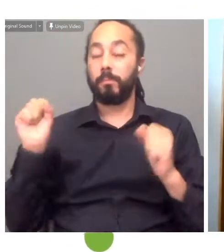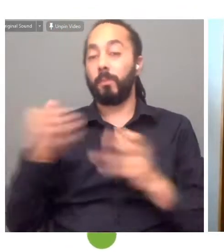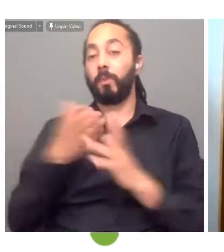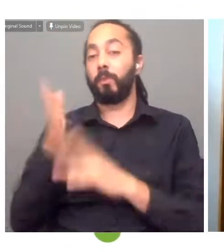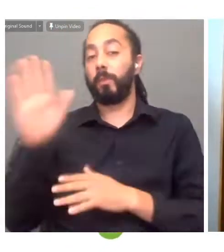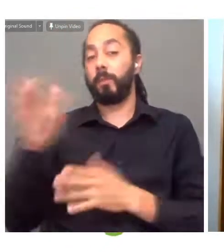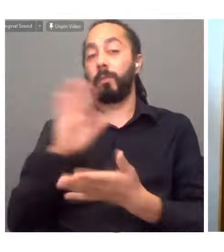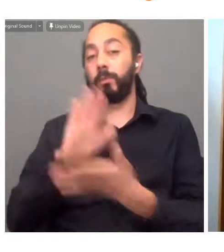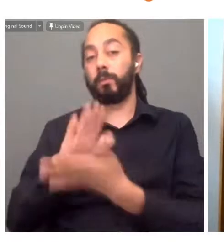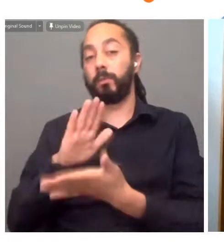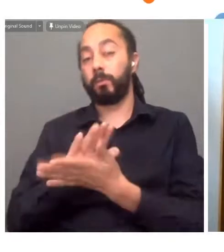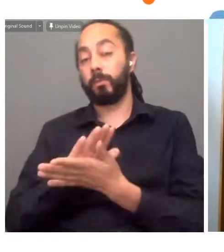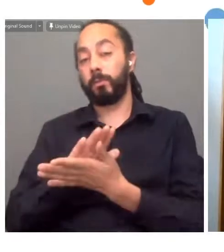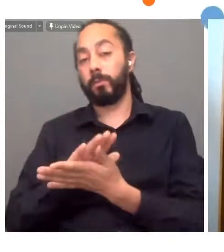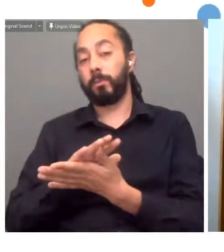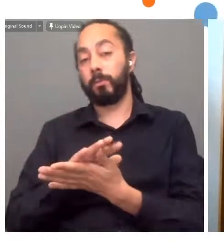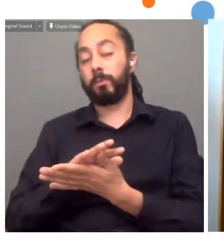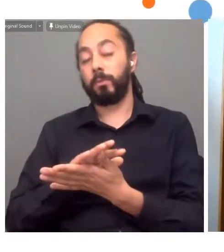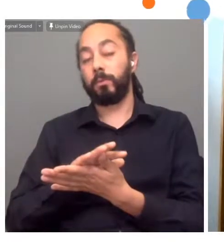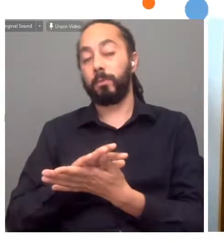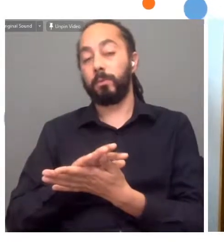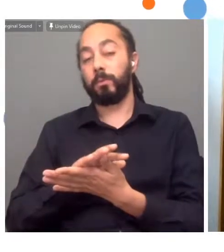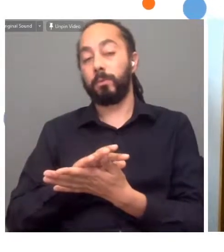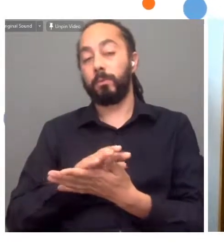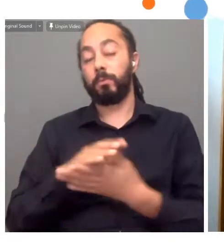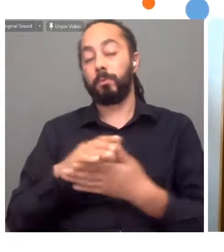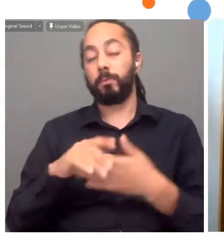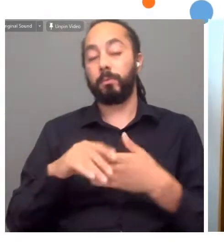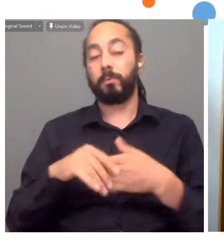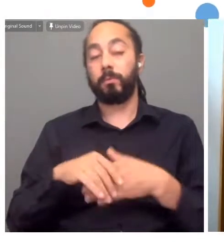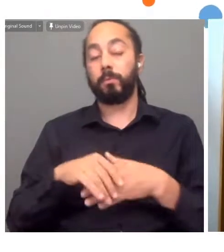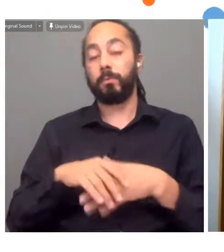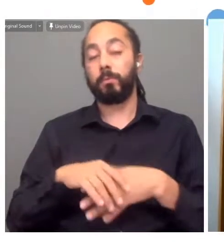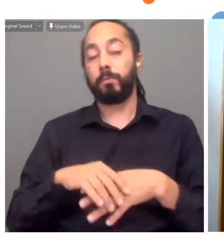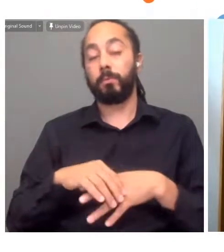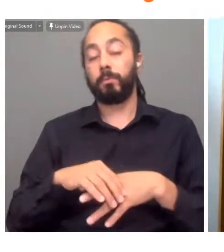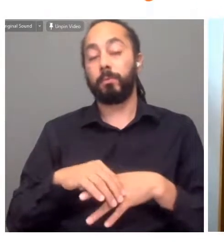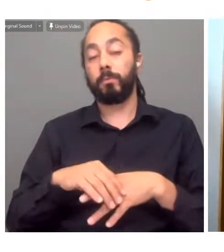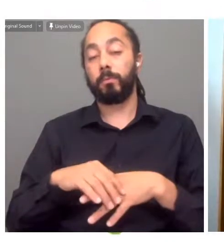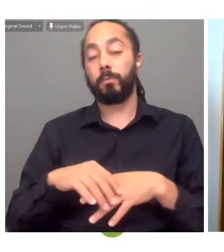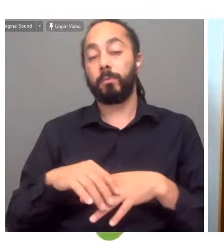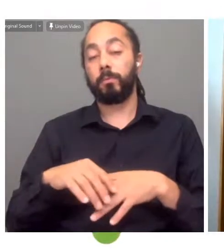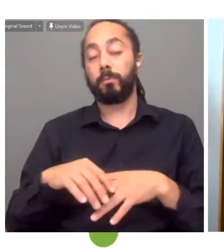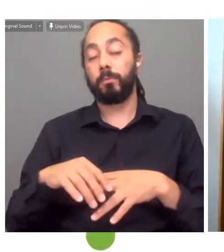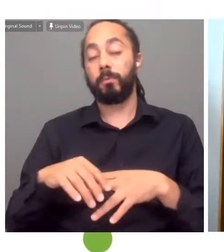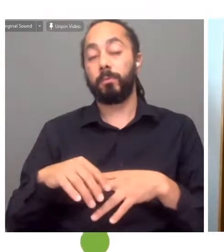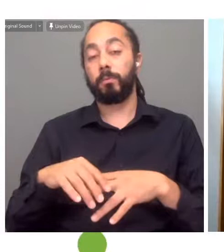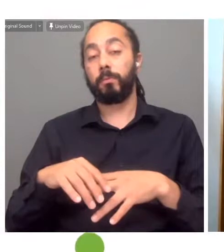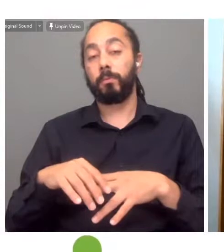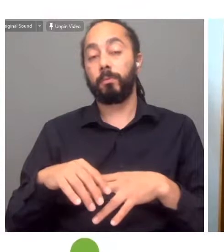d'art dans une école secondaire. Évidemment, c'est très complexe présentement,